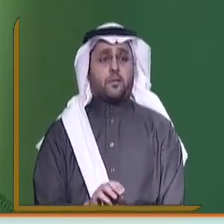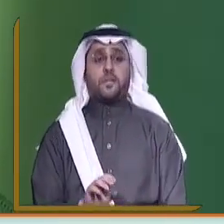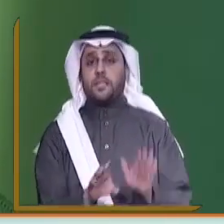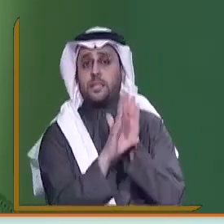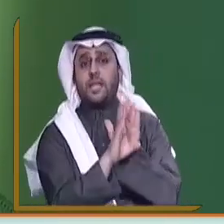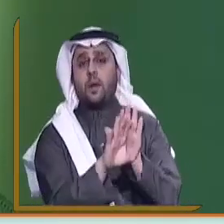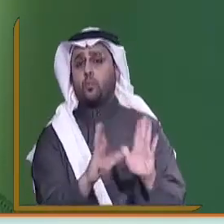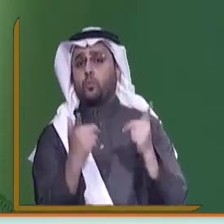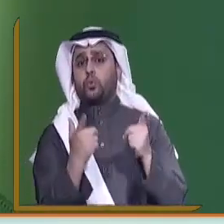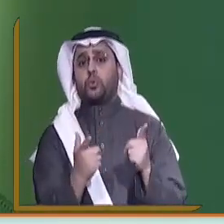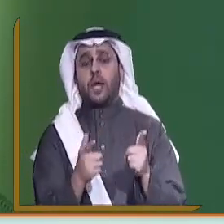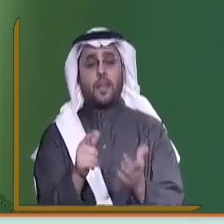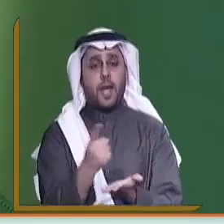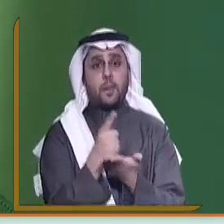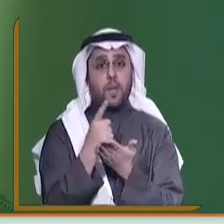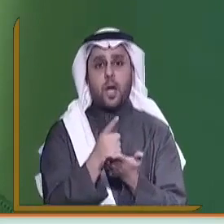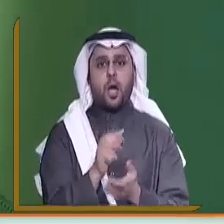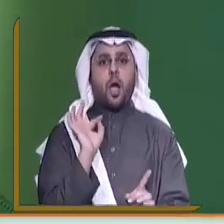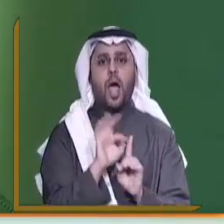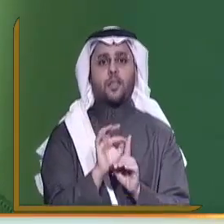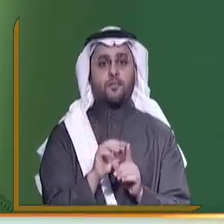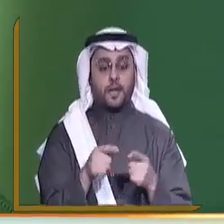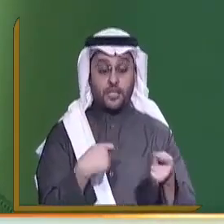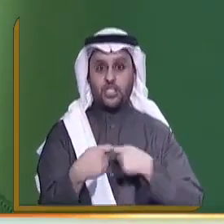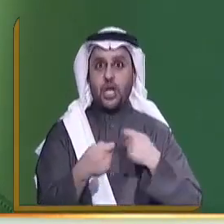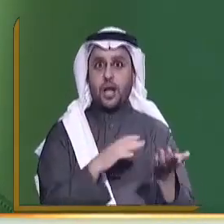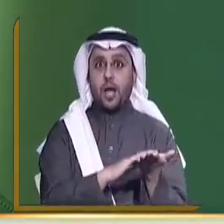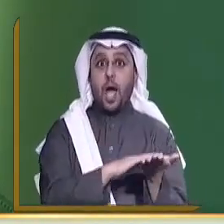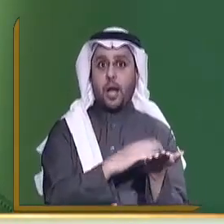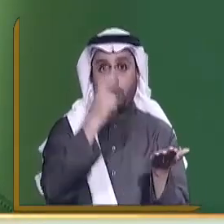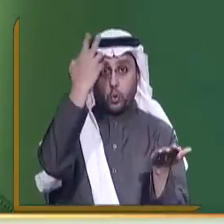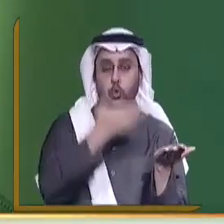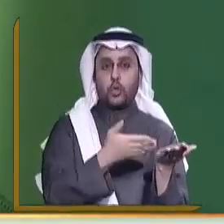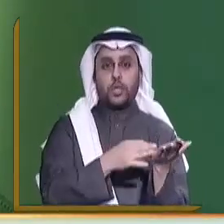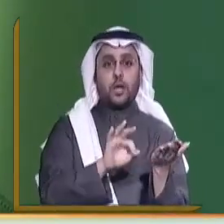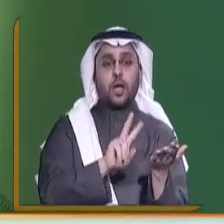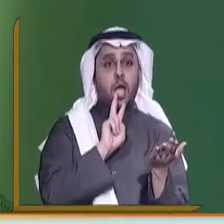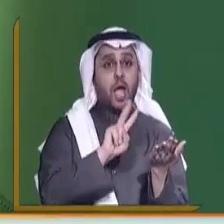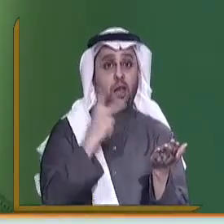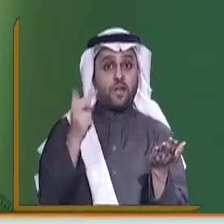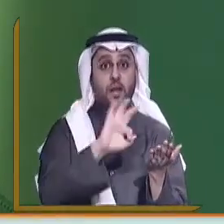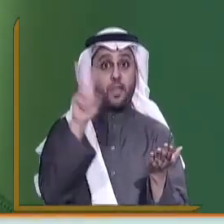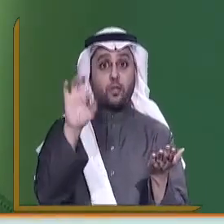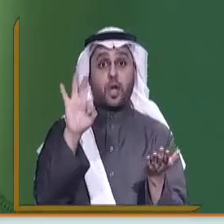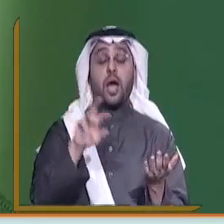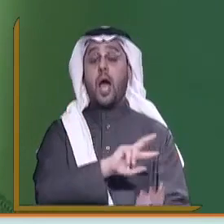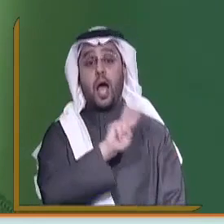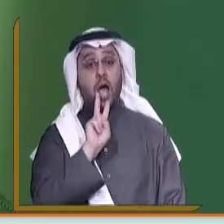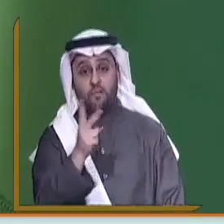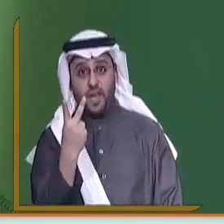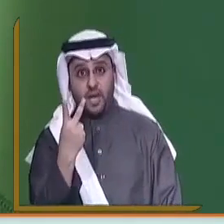وتهيء البيئه الجاذبه للاستثمارات عام 23 زادت التراخيص